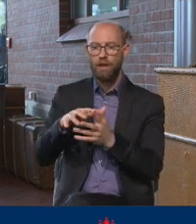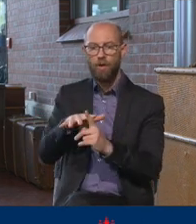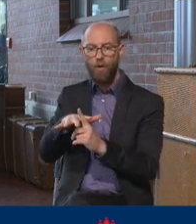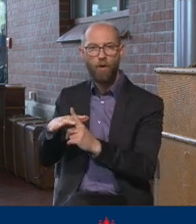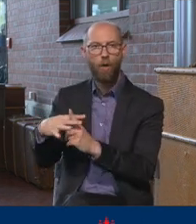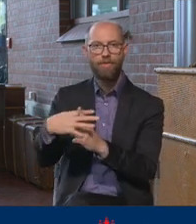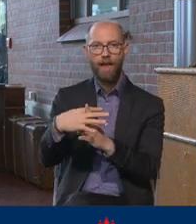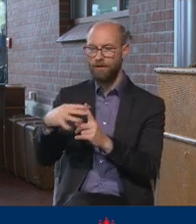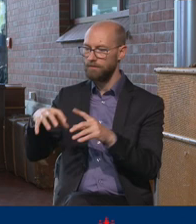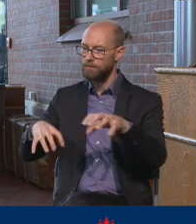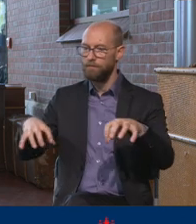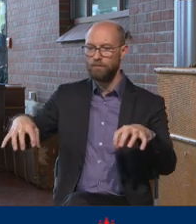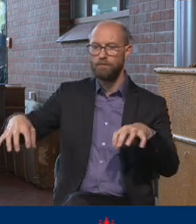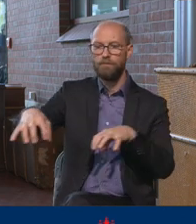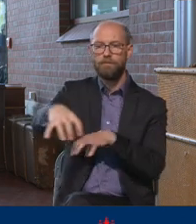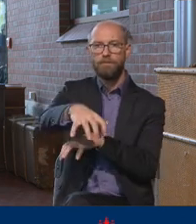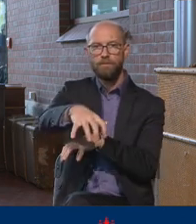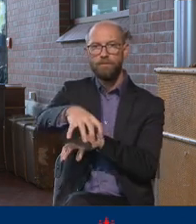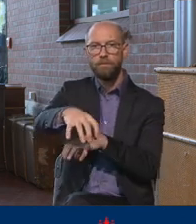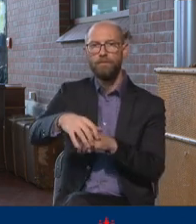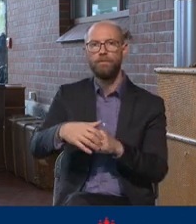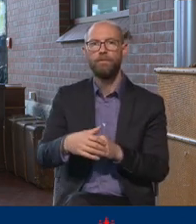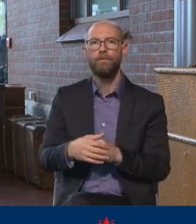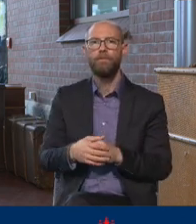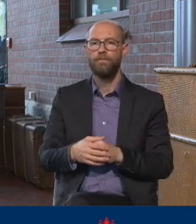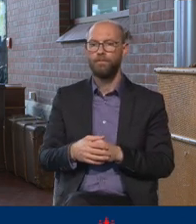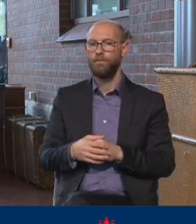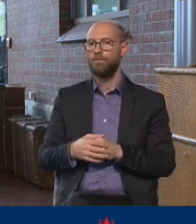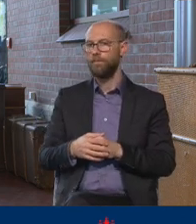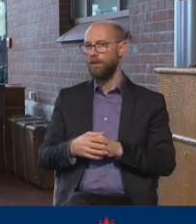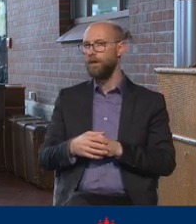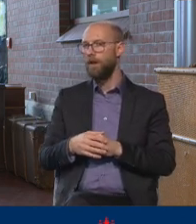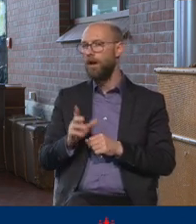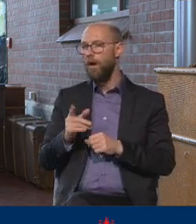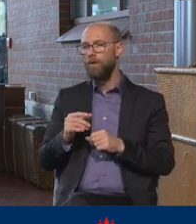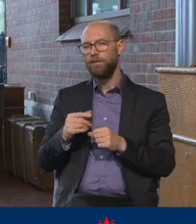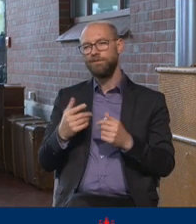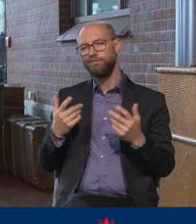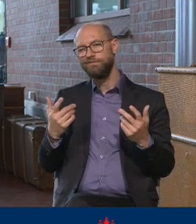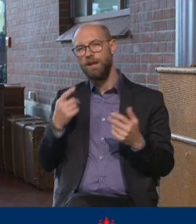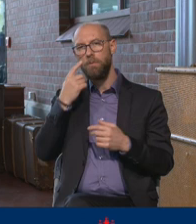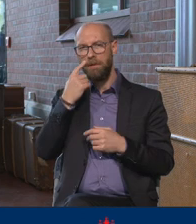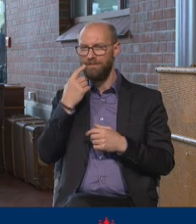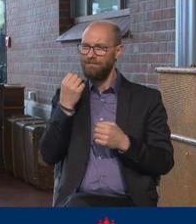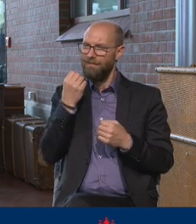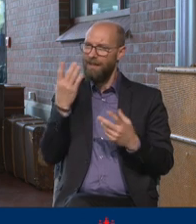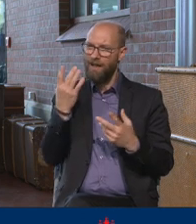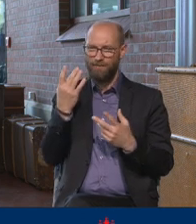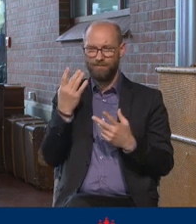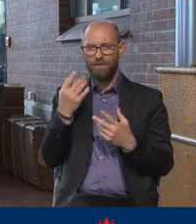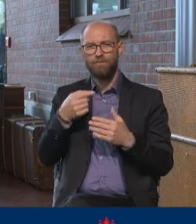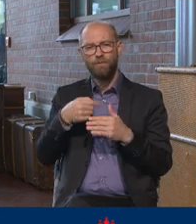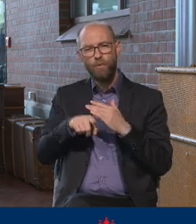ich will aber auch nur noch mal deutlich machen dass wir auch wenn es nur bedingt etwas schwieriger ist diesen